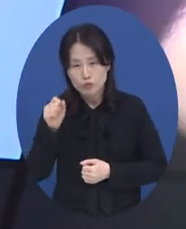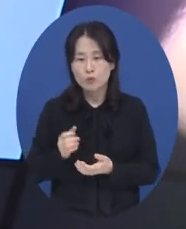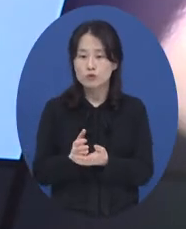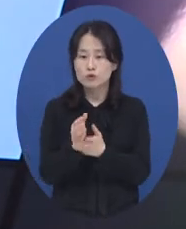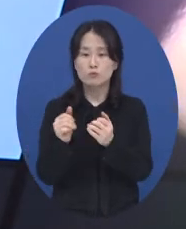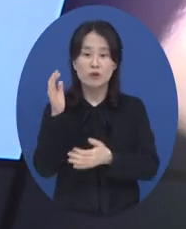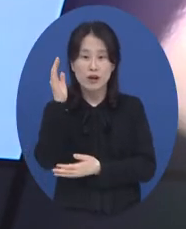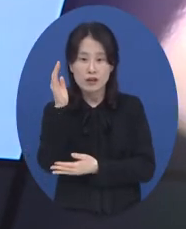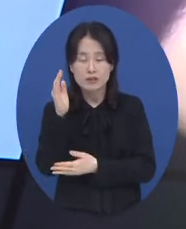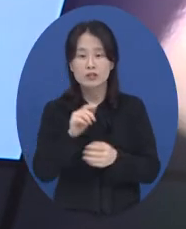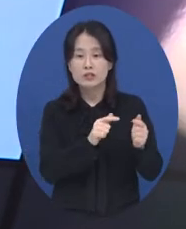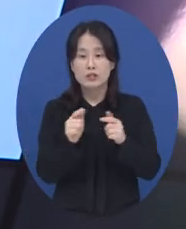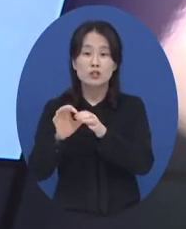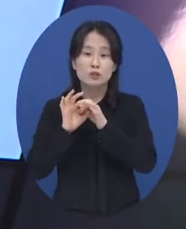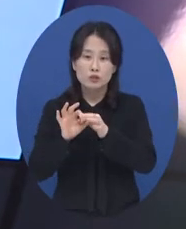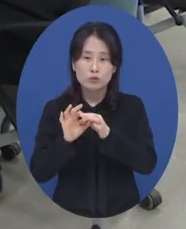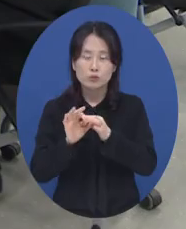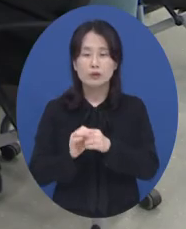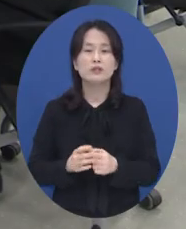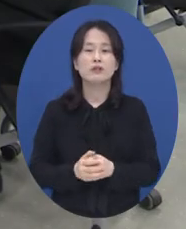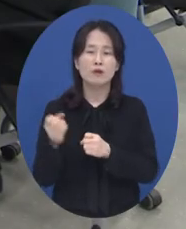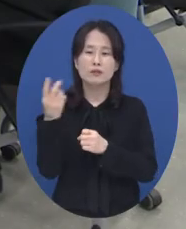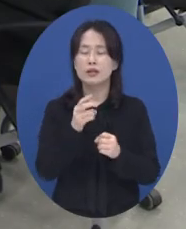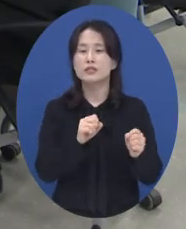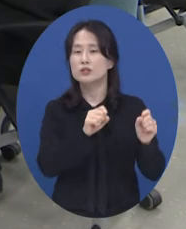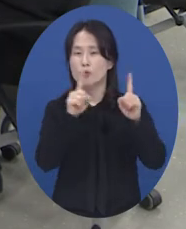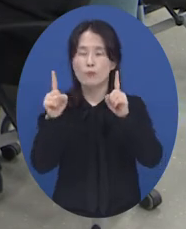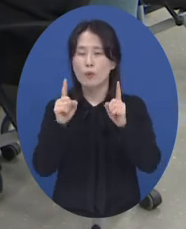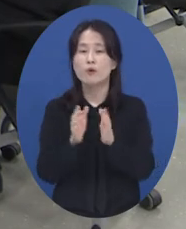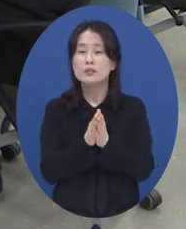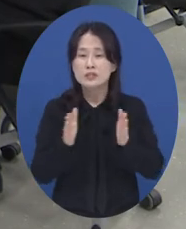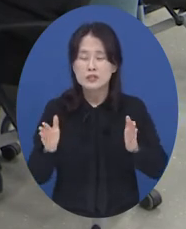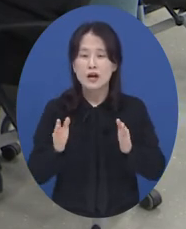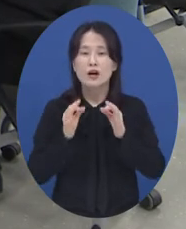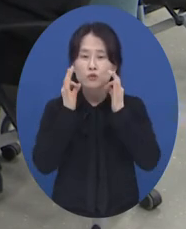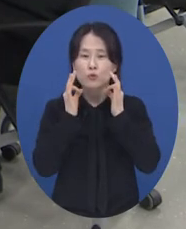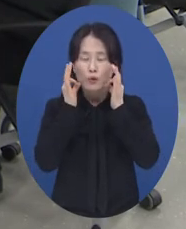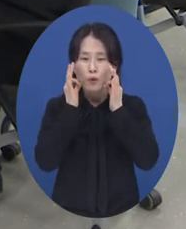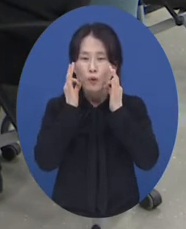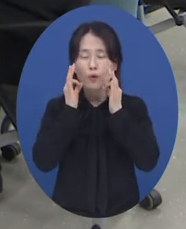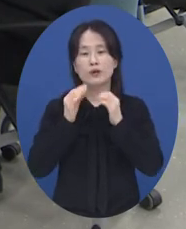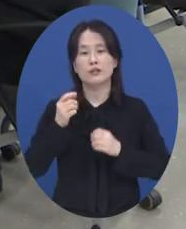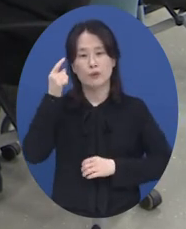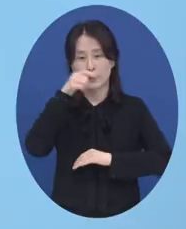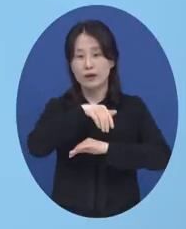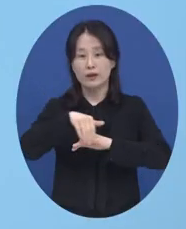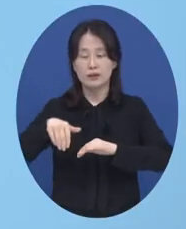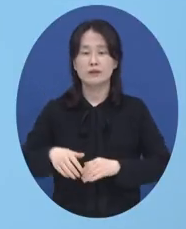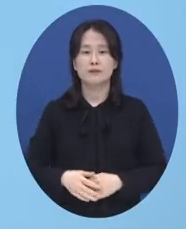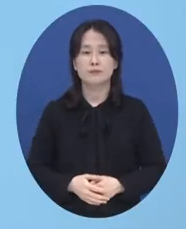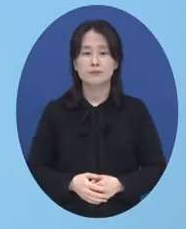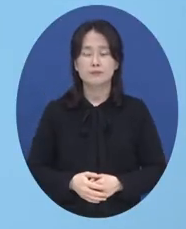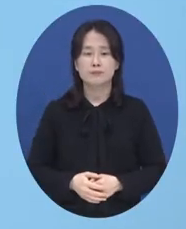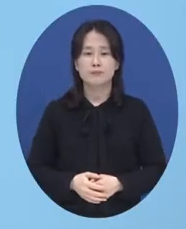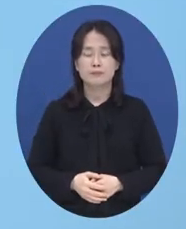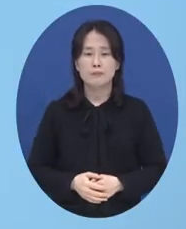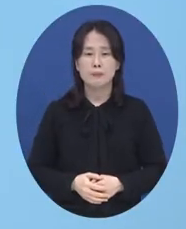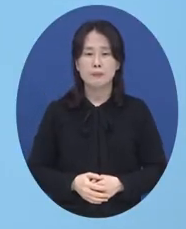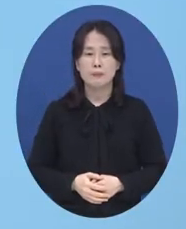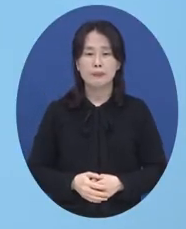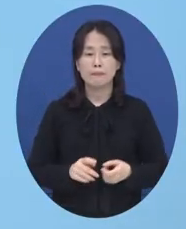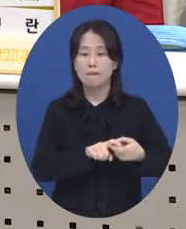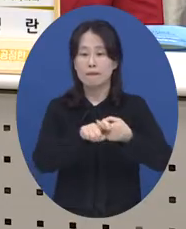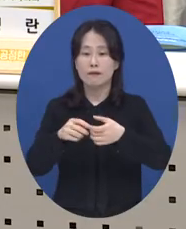통해 개성공단 재개에 대한 국내외 지지를 얻기 위해 노력해 나갈 계획입니다. 경기도 역시